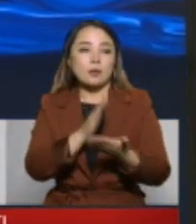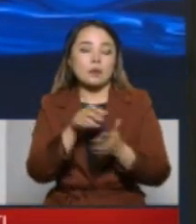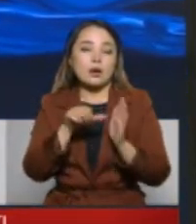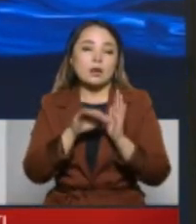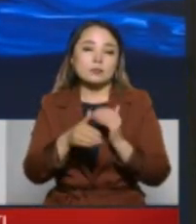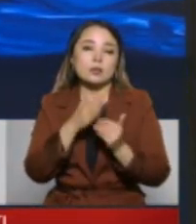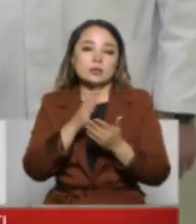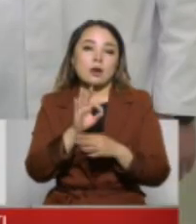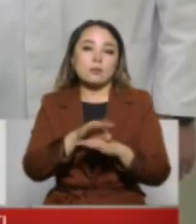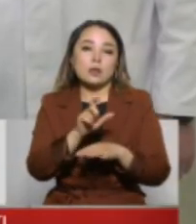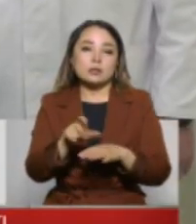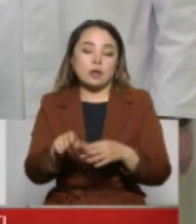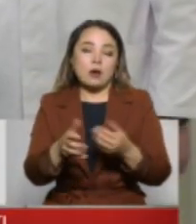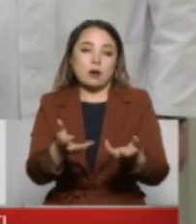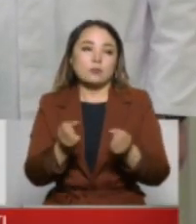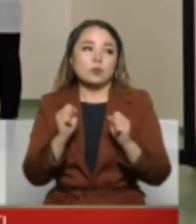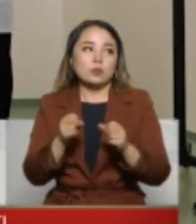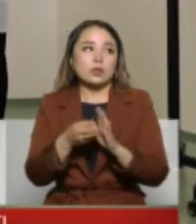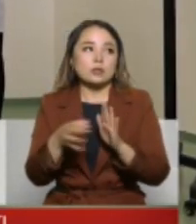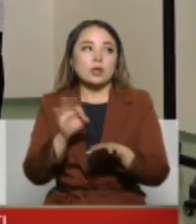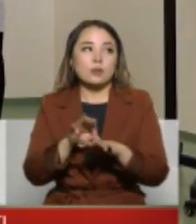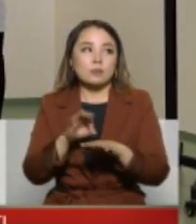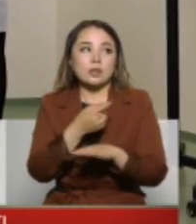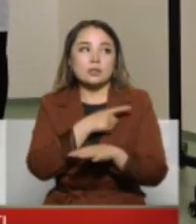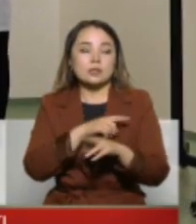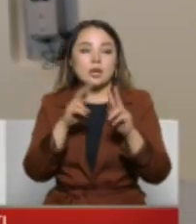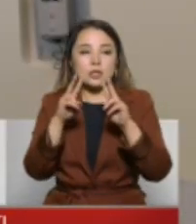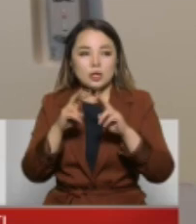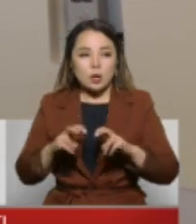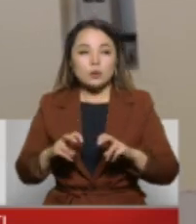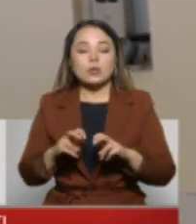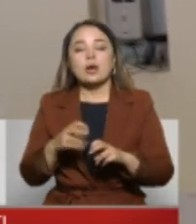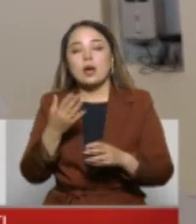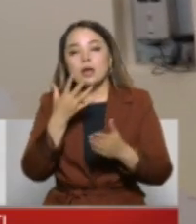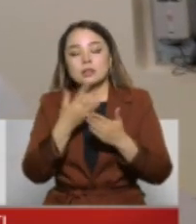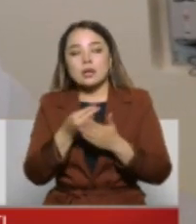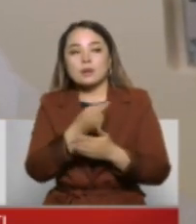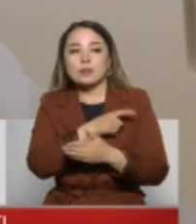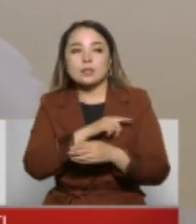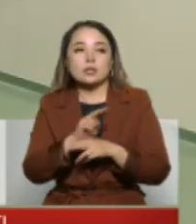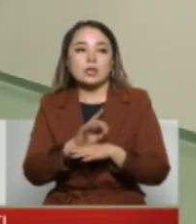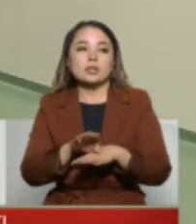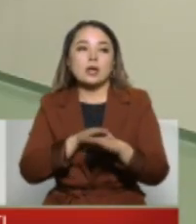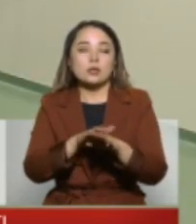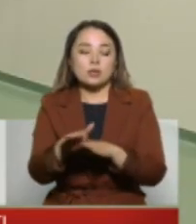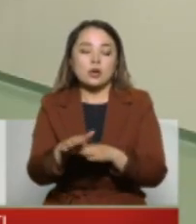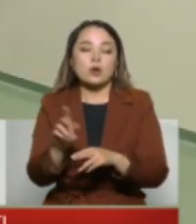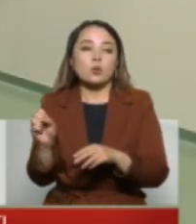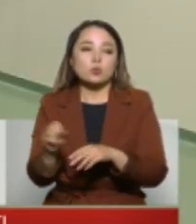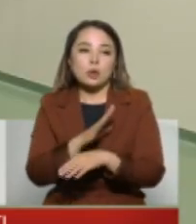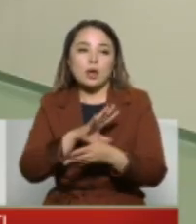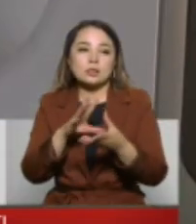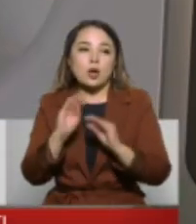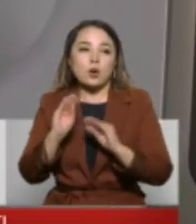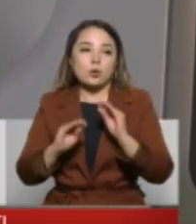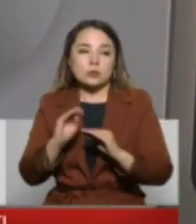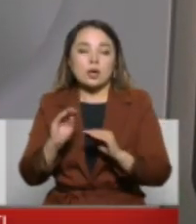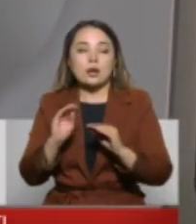6000 науқасты қабылдай алады. Қатерлі ісіктерді диагностика жасауға және емдеуге арналған ең озық құралдармен